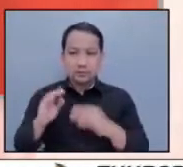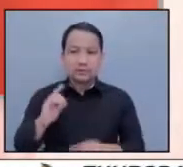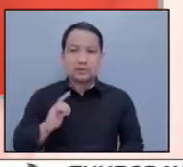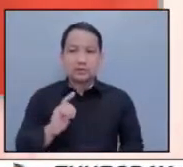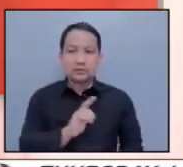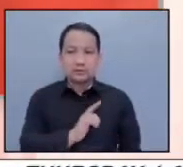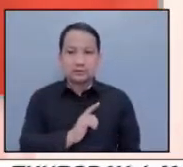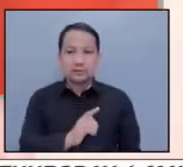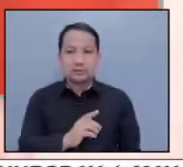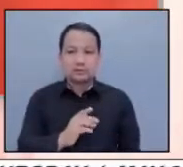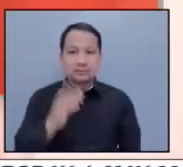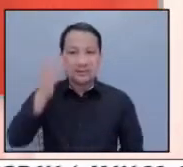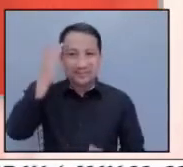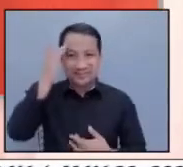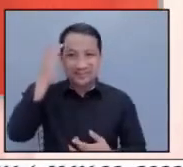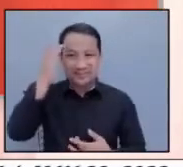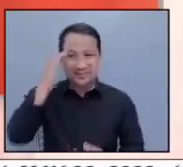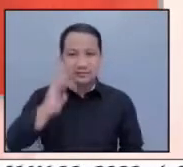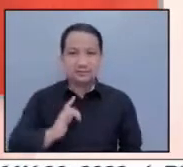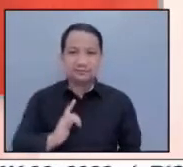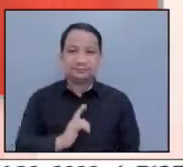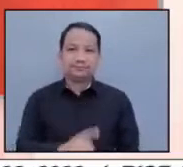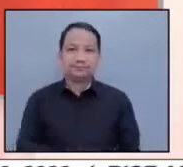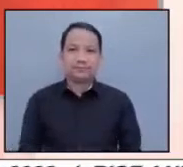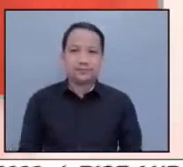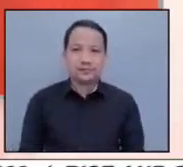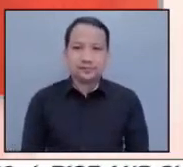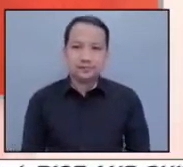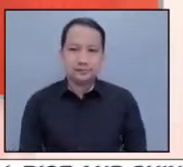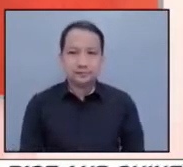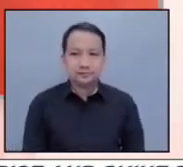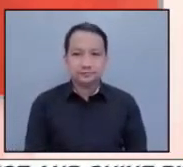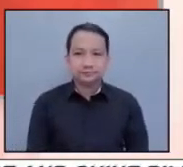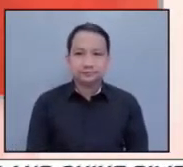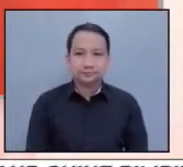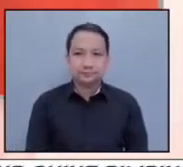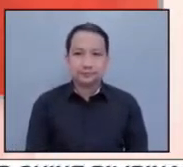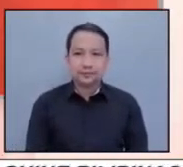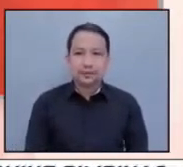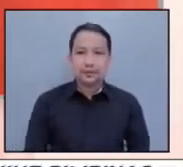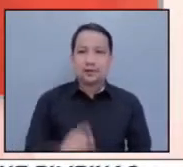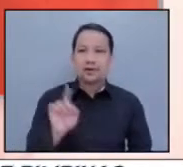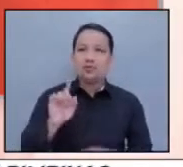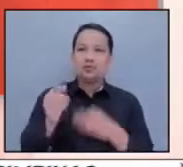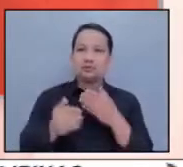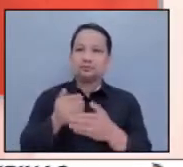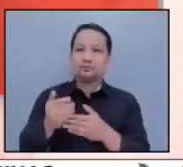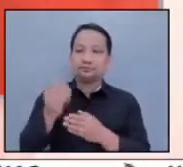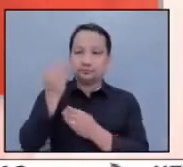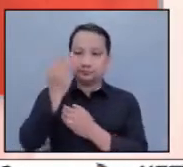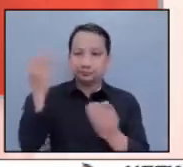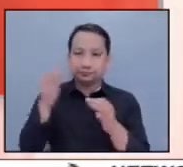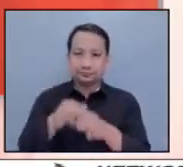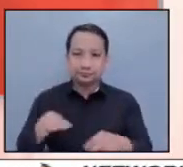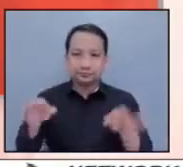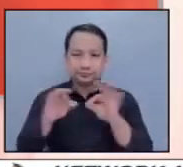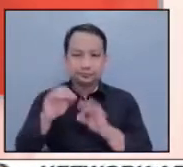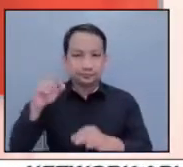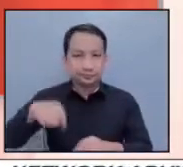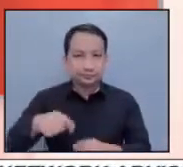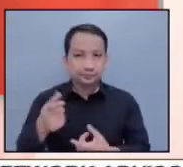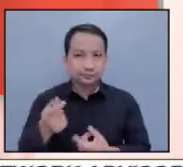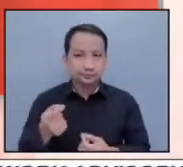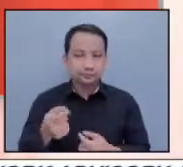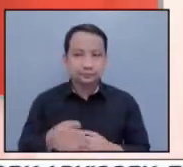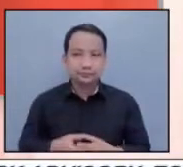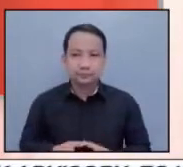Ah, okay. Ano po ang sabing mga susunod na proseso pong dapat po ninyong pagdaanan, sir? Hindi